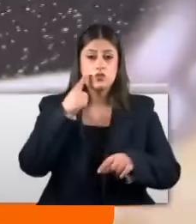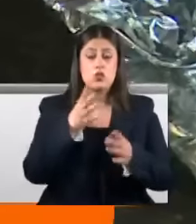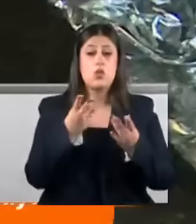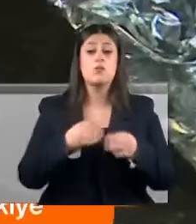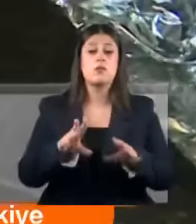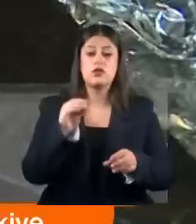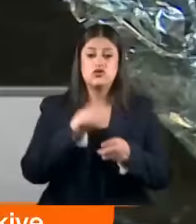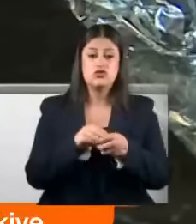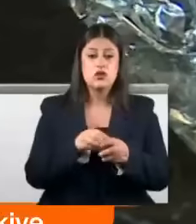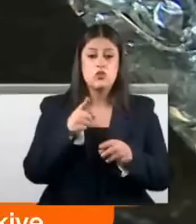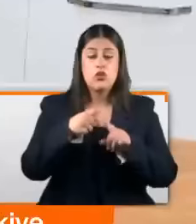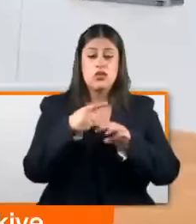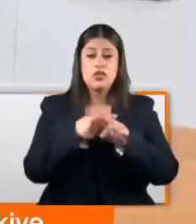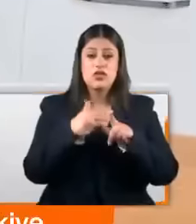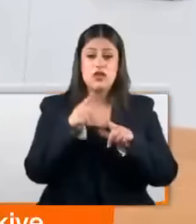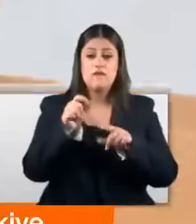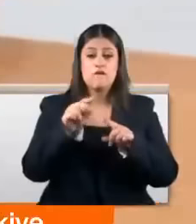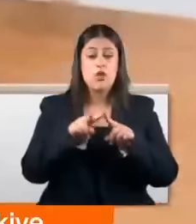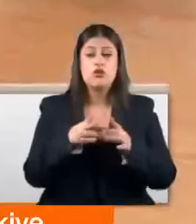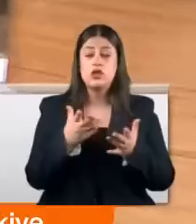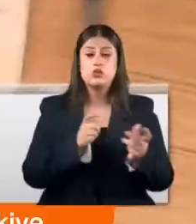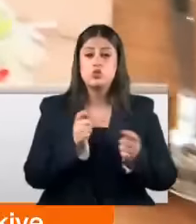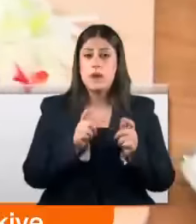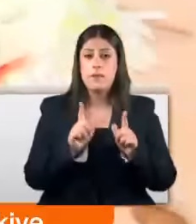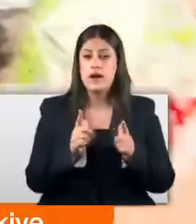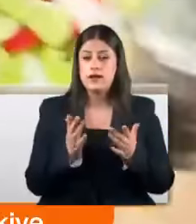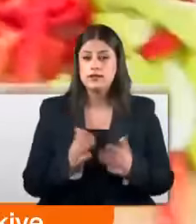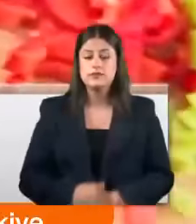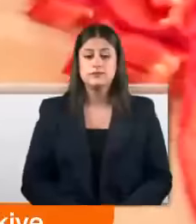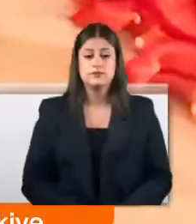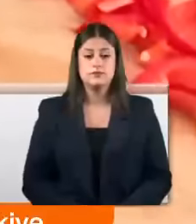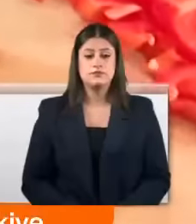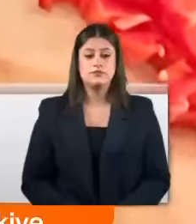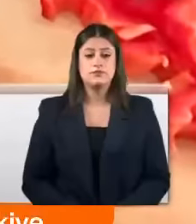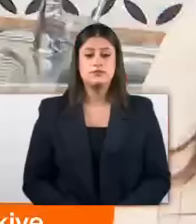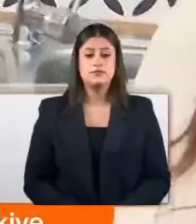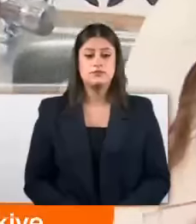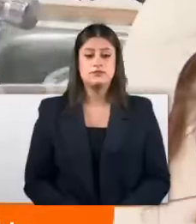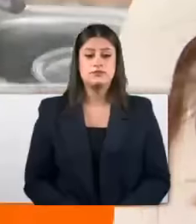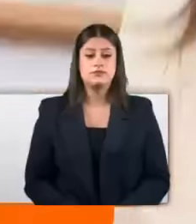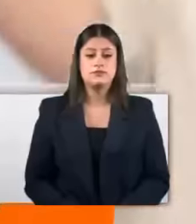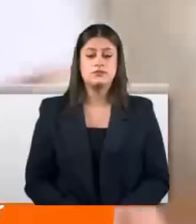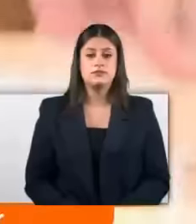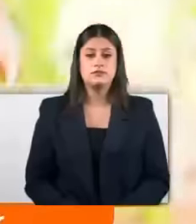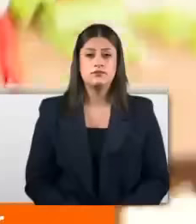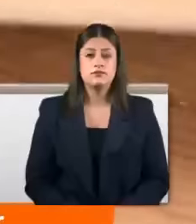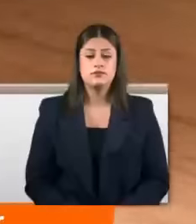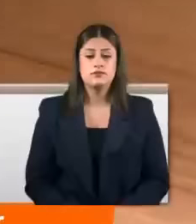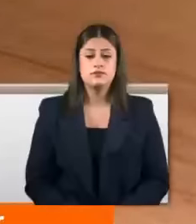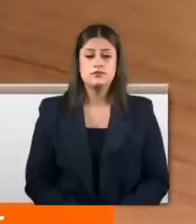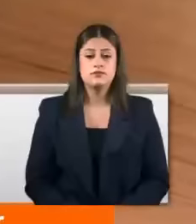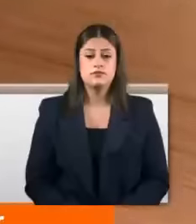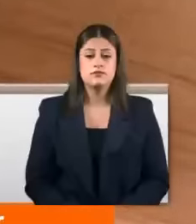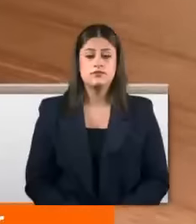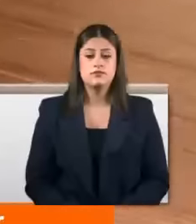teflonu nasıl kullanmamız gerekiyor? Tavamızı ocağa koyduktan sonra yağımızı, tereyağımızı tavamıza koyuyoruz. Sebzeleri ilave ediyoruz. Yani yüksek